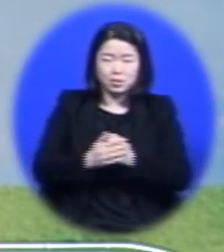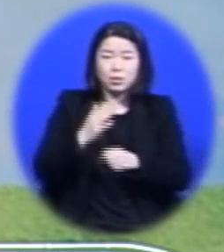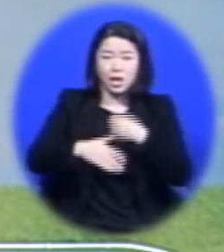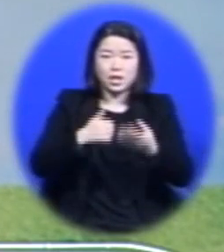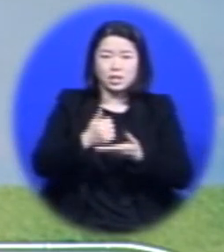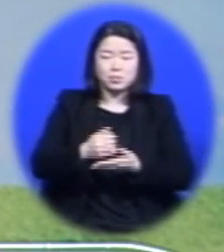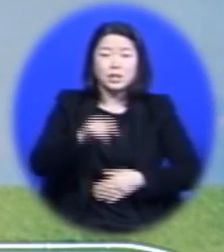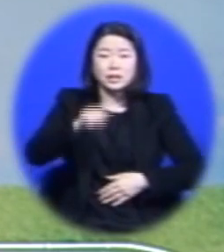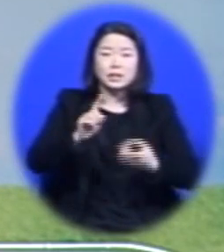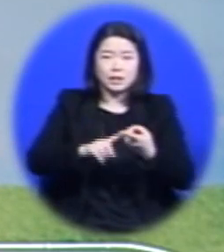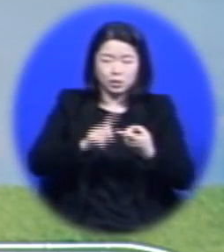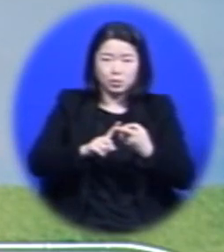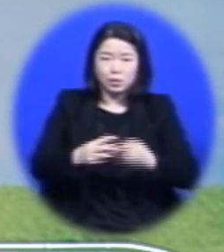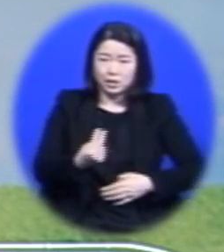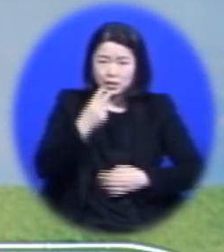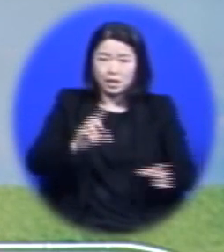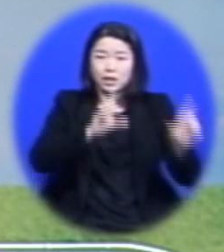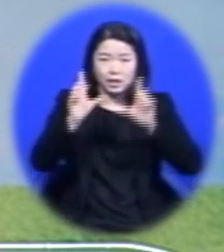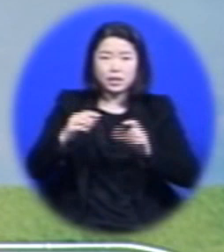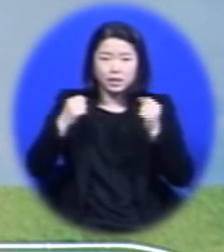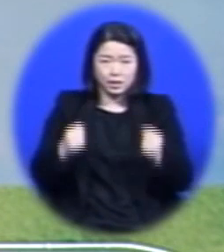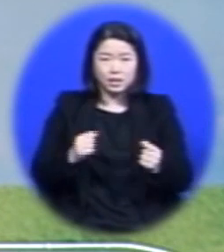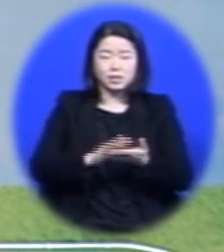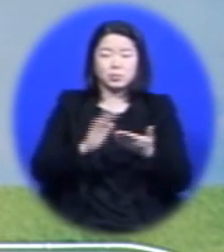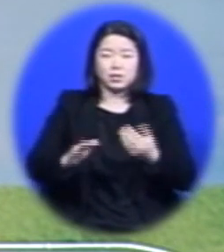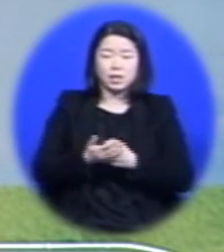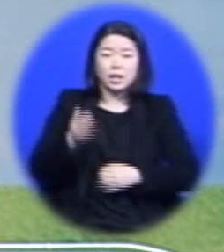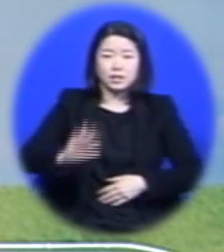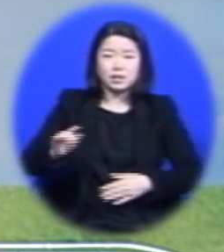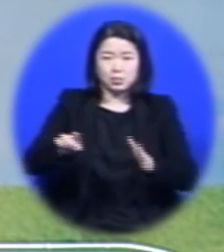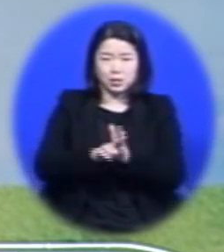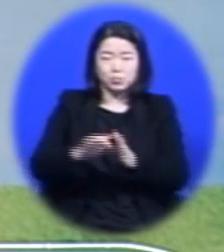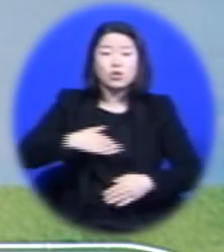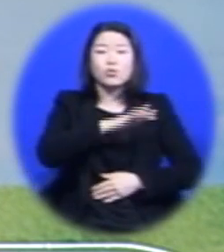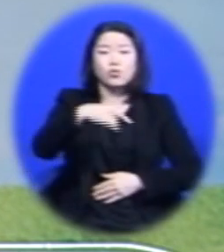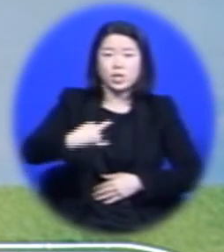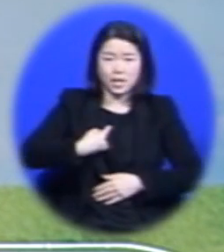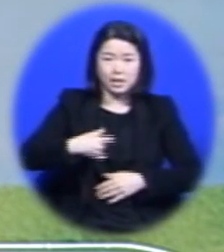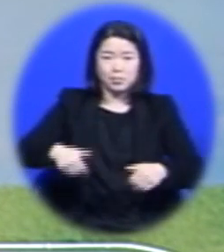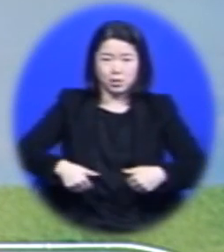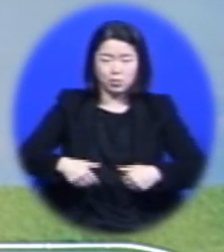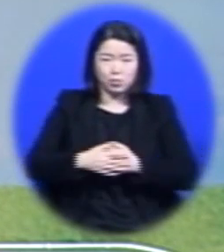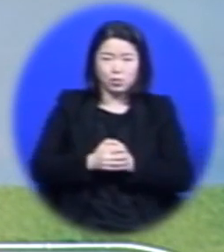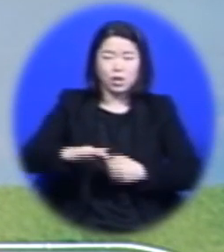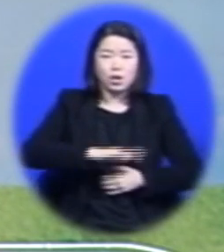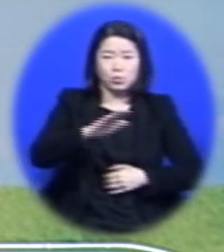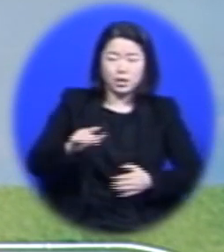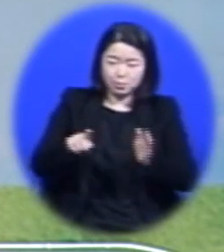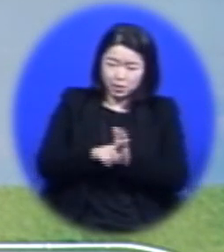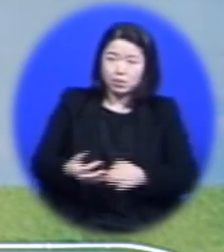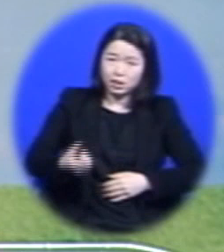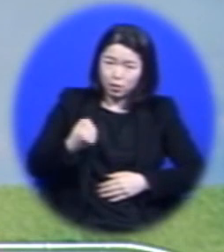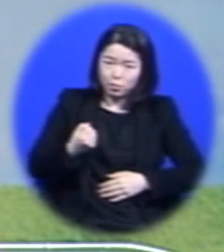하나님은 정말 살아 계신 것입니다 그런데 믿음은 우리에게 필요한 우리가 믿음을 갖고 안갖고